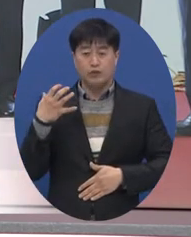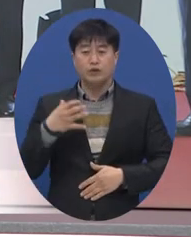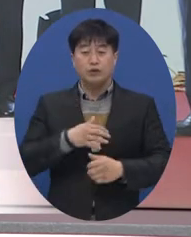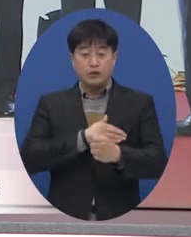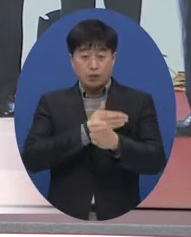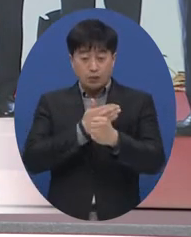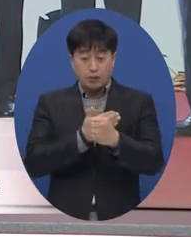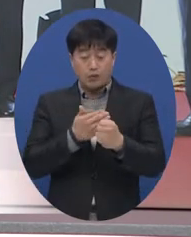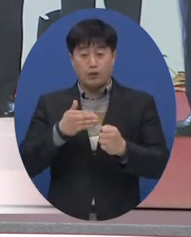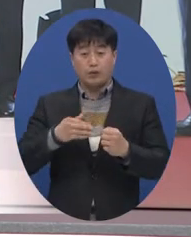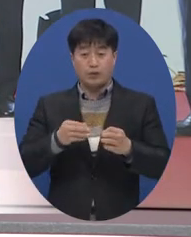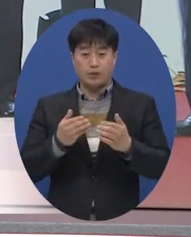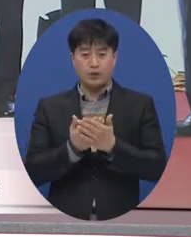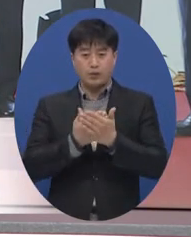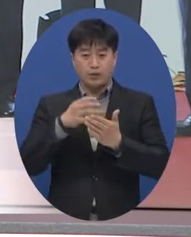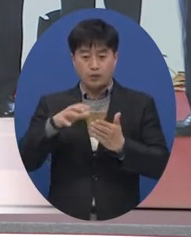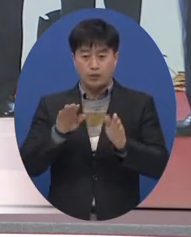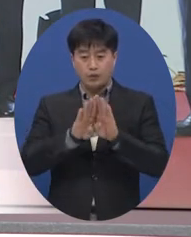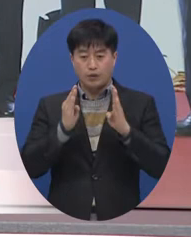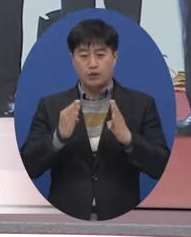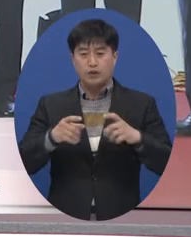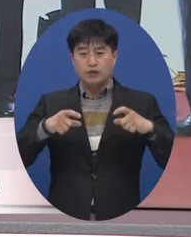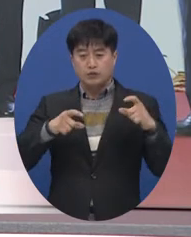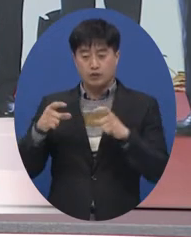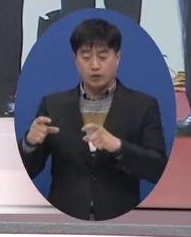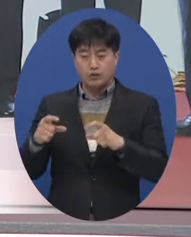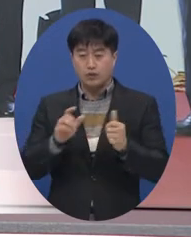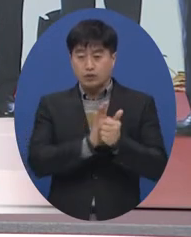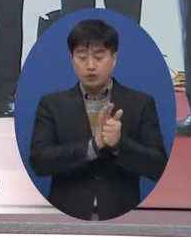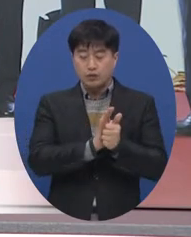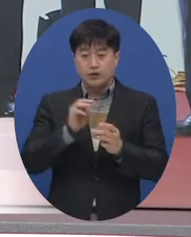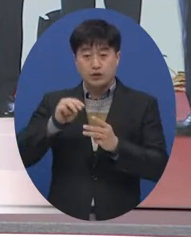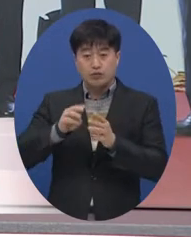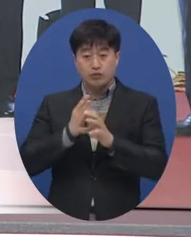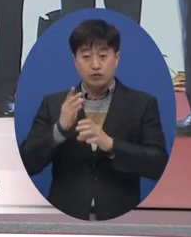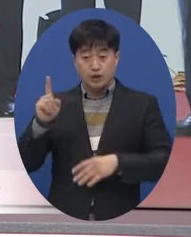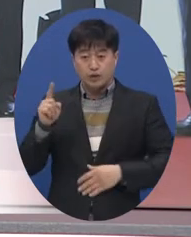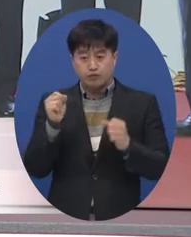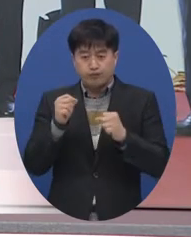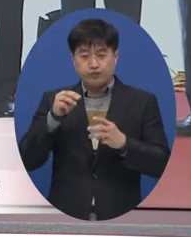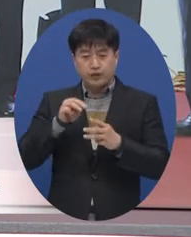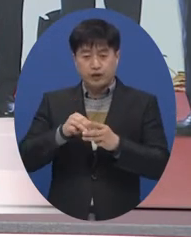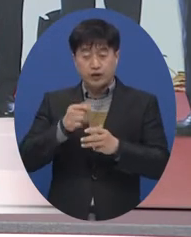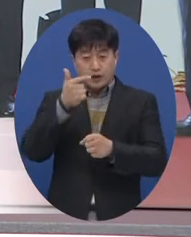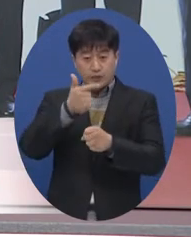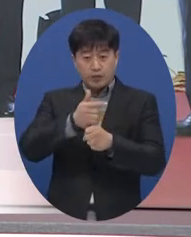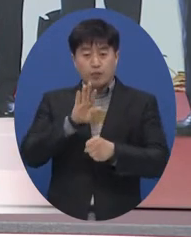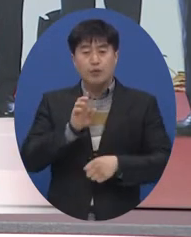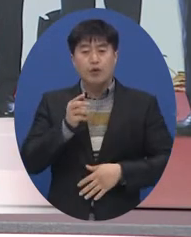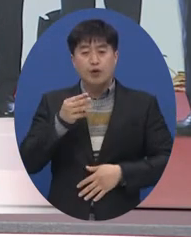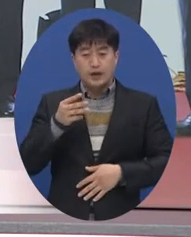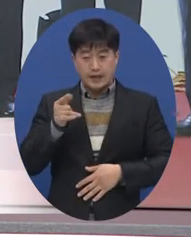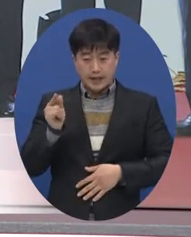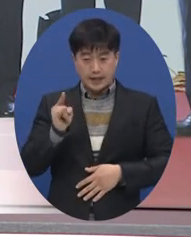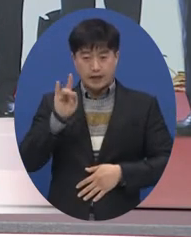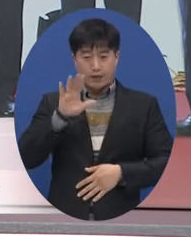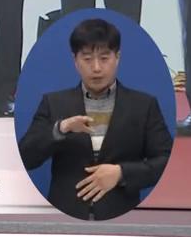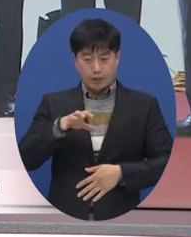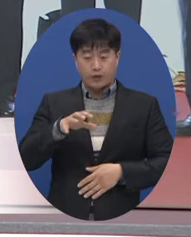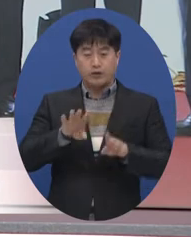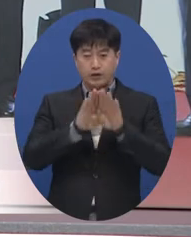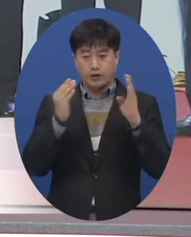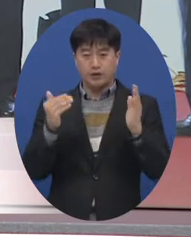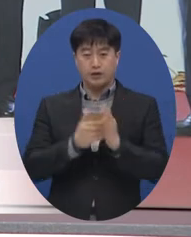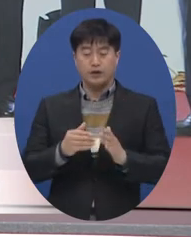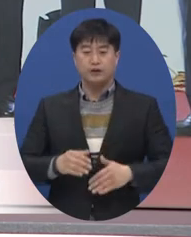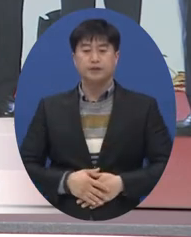개소했는데요. 시장상권진흥원 권역별 경영지원센터 중 하나로 북부센터가 남양주 별내에 둥지를 틀었습니다.